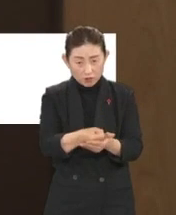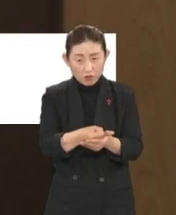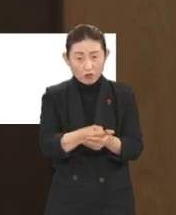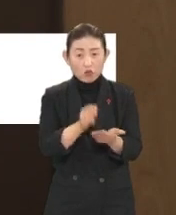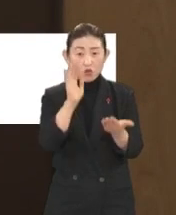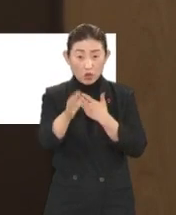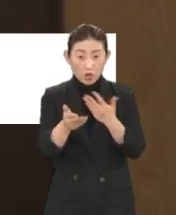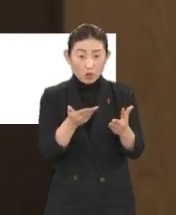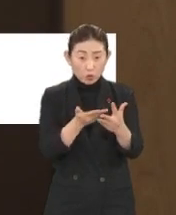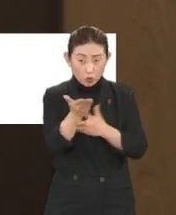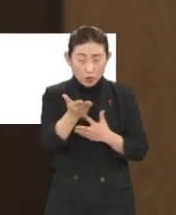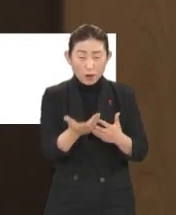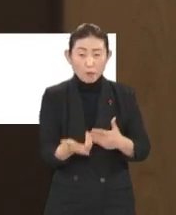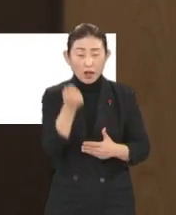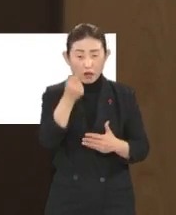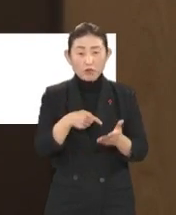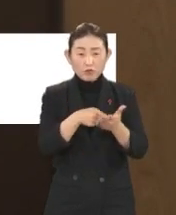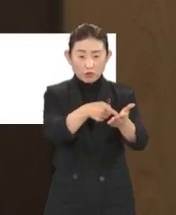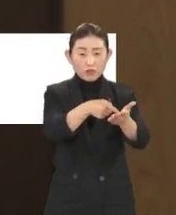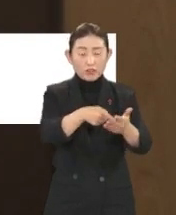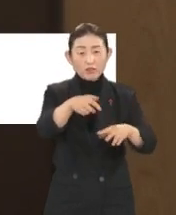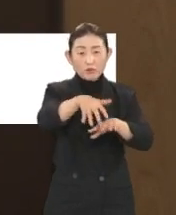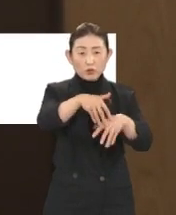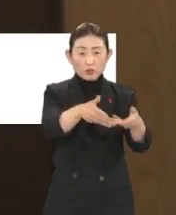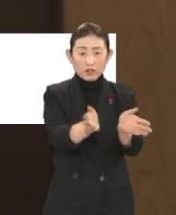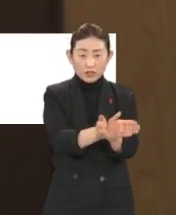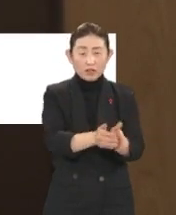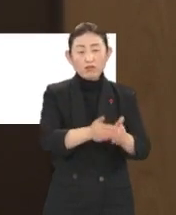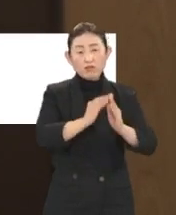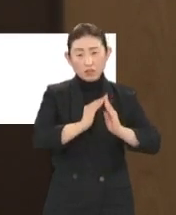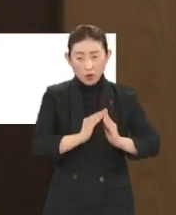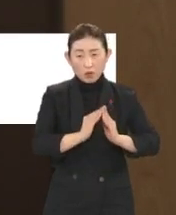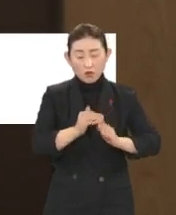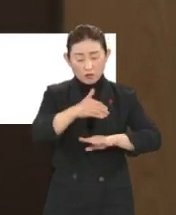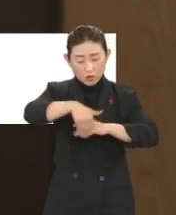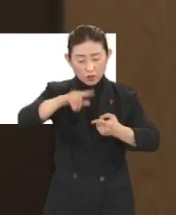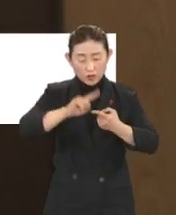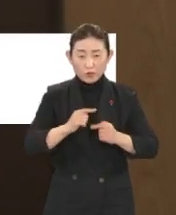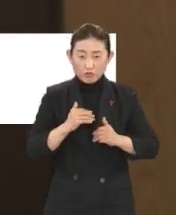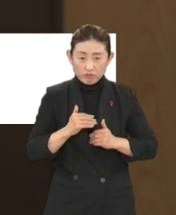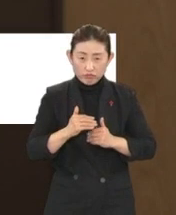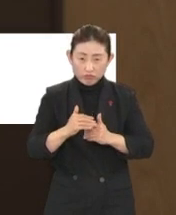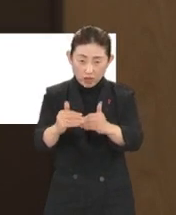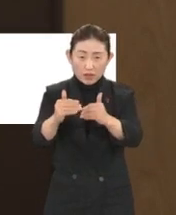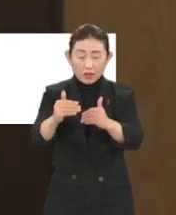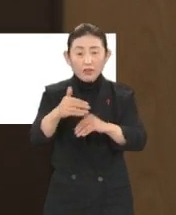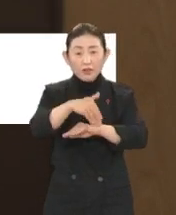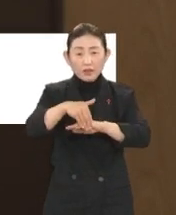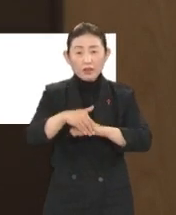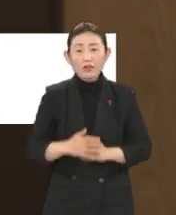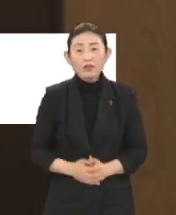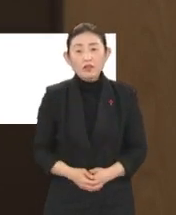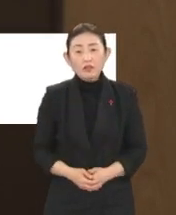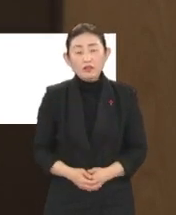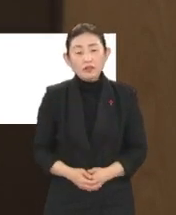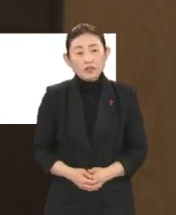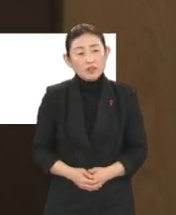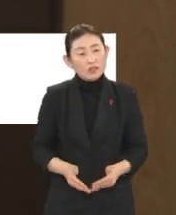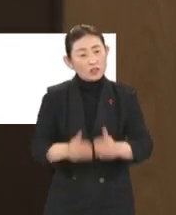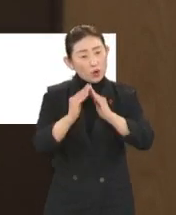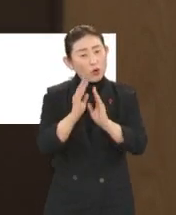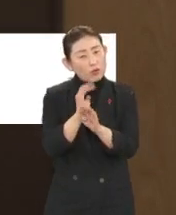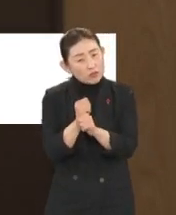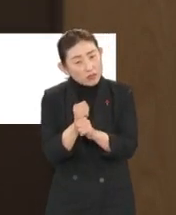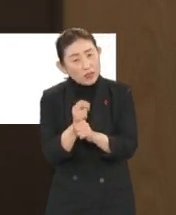규칙이 통과되고 나면 바로 추진단을 구성해서 본격적으로 차질 없이 하려고 합니다. 대략 예상 시기는